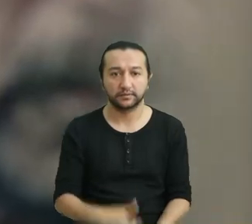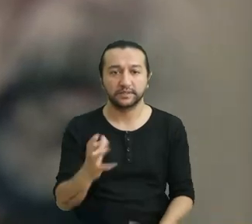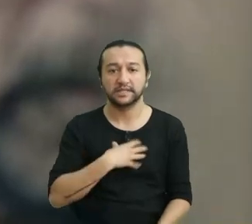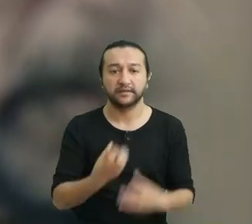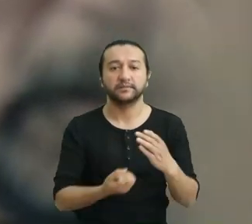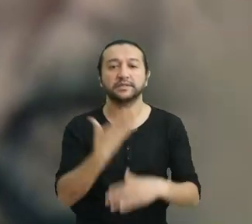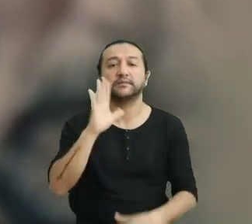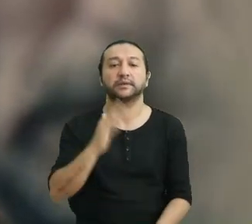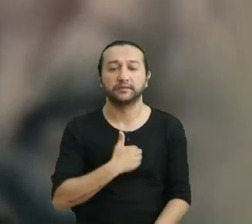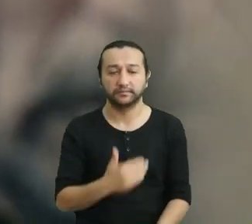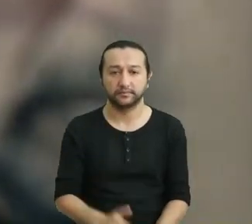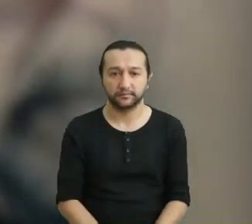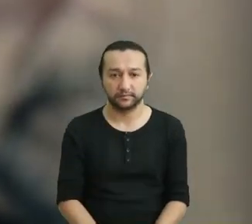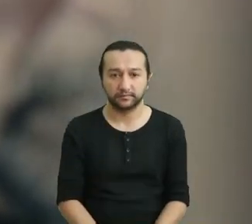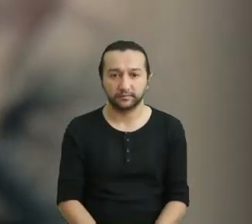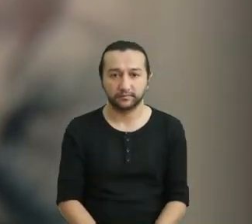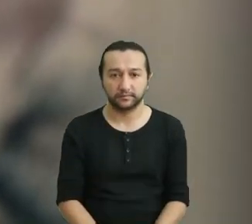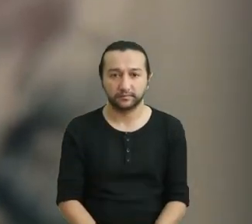Sahip çıkamadım.